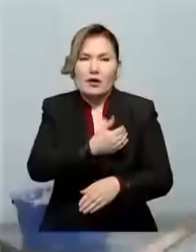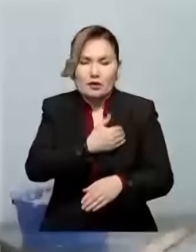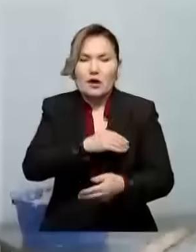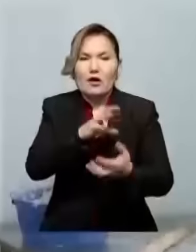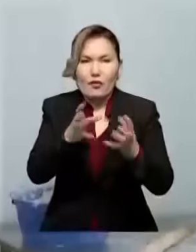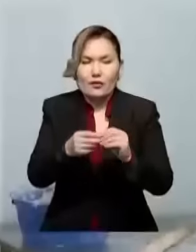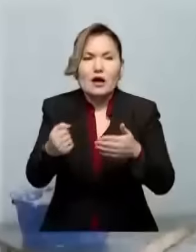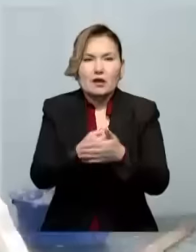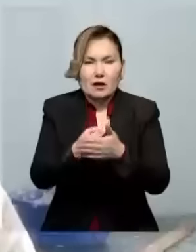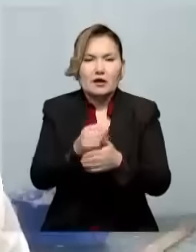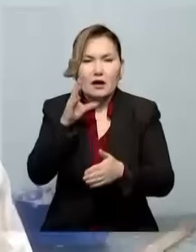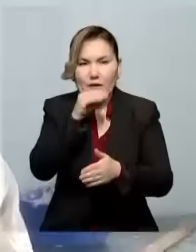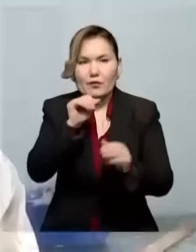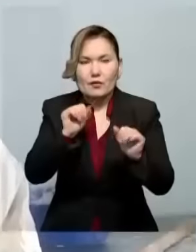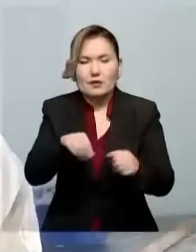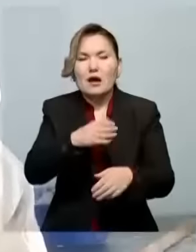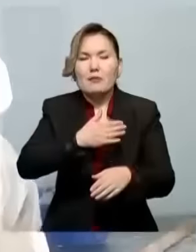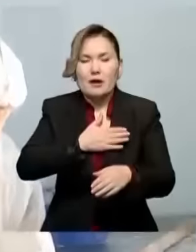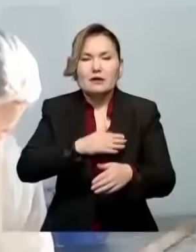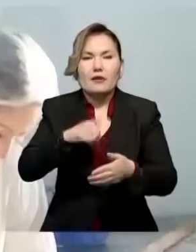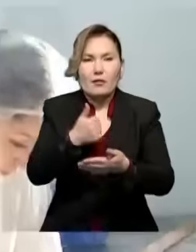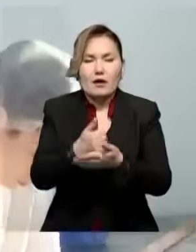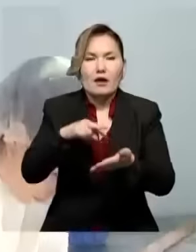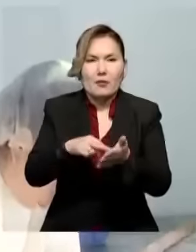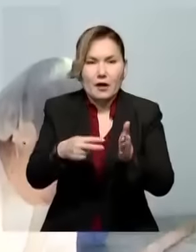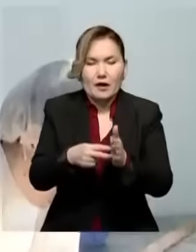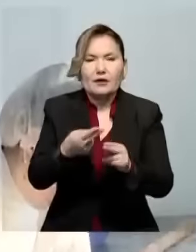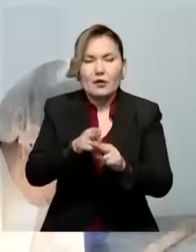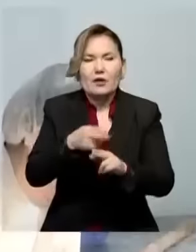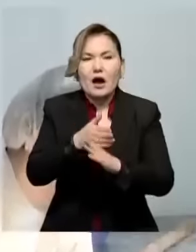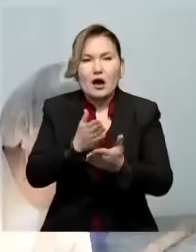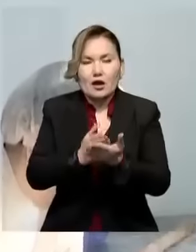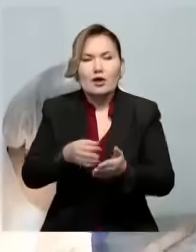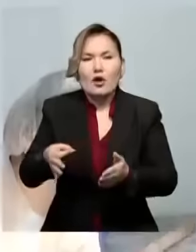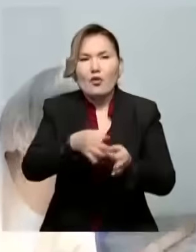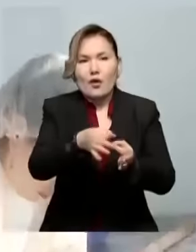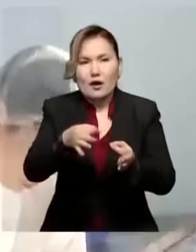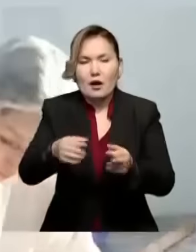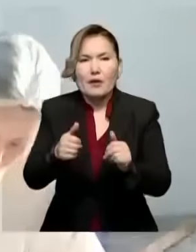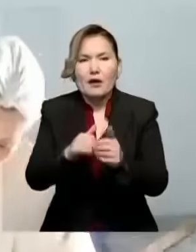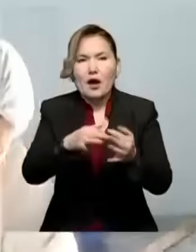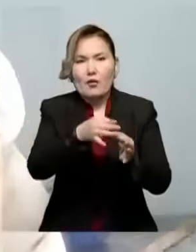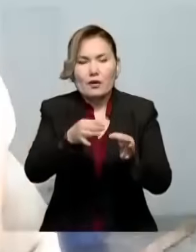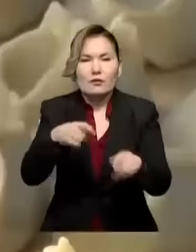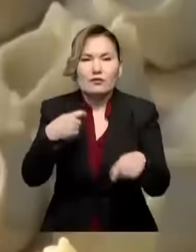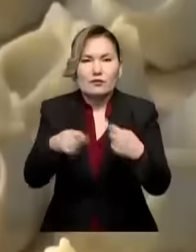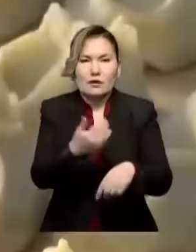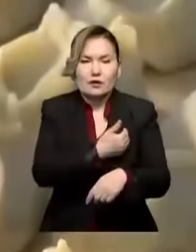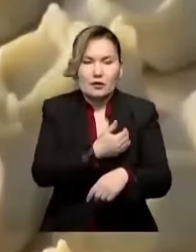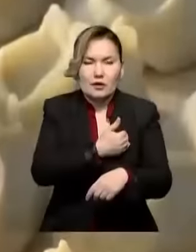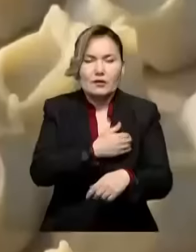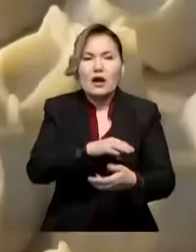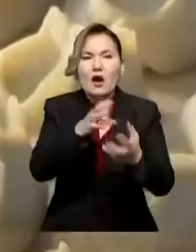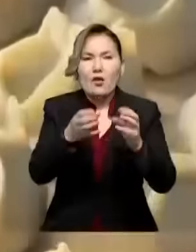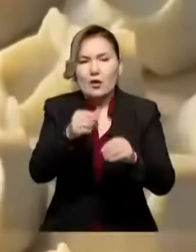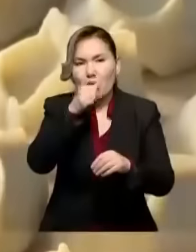түбінде ол жемісін береді деп ойлаймын. Менің ендігі мақсатым өнімдерімді түгел облысқа және іргелес қалаларға шығарғым келеді. Біржан Сал